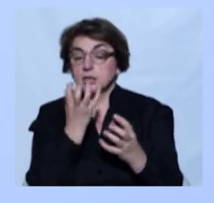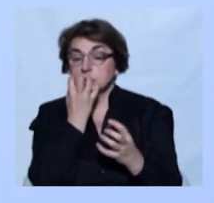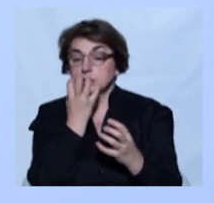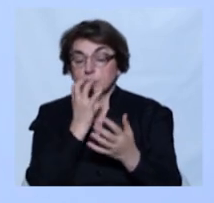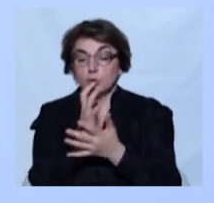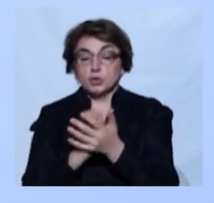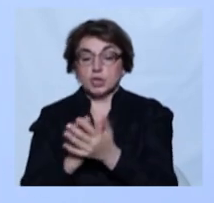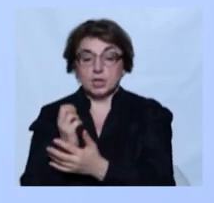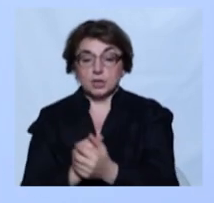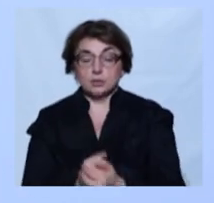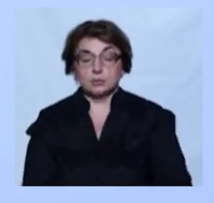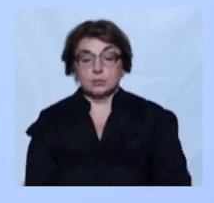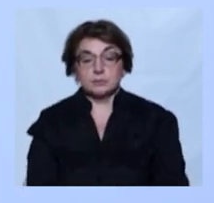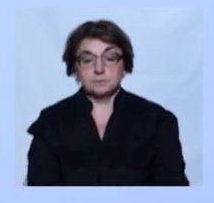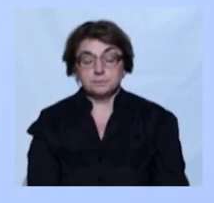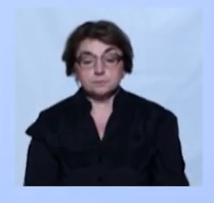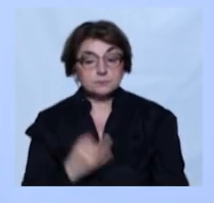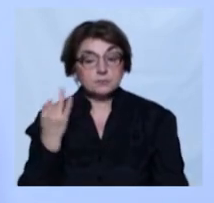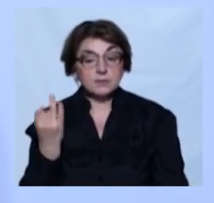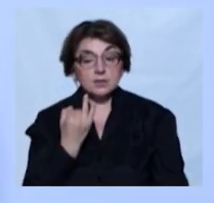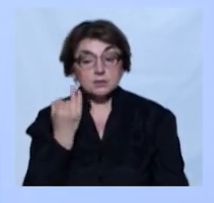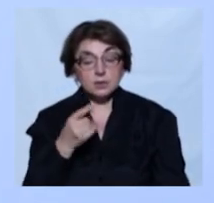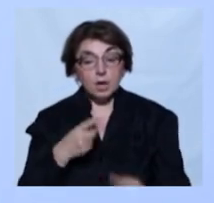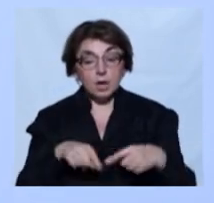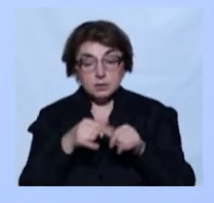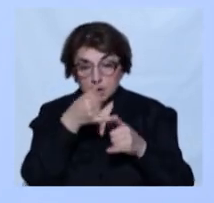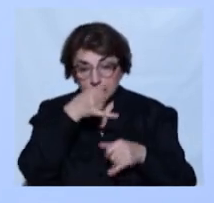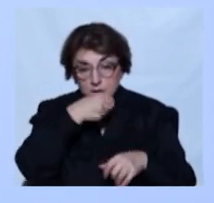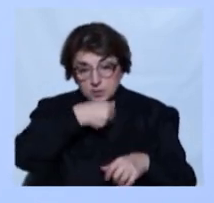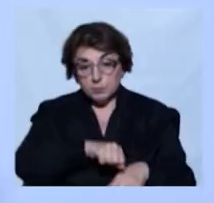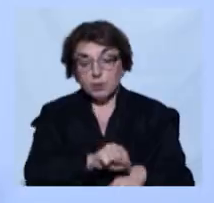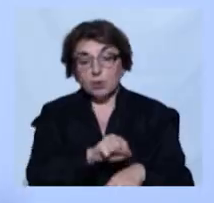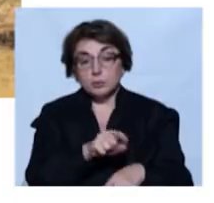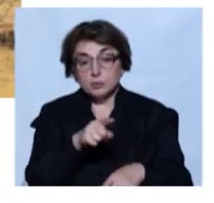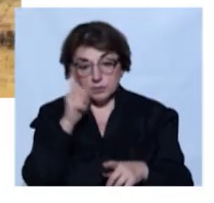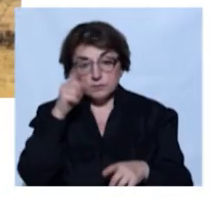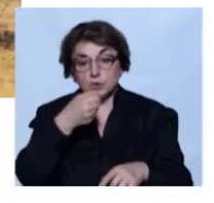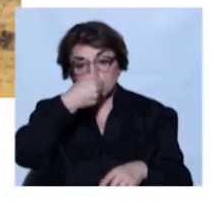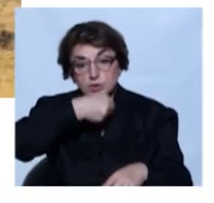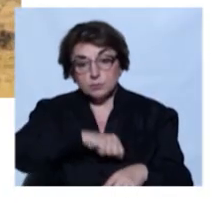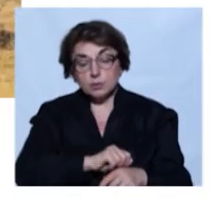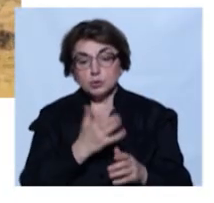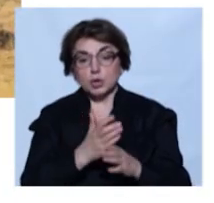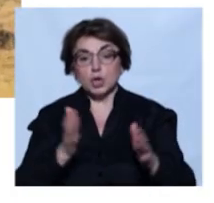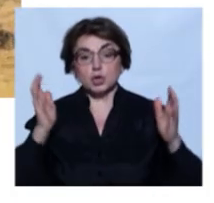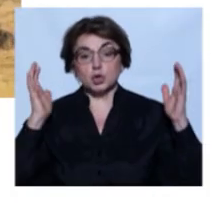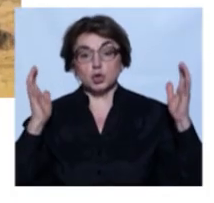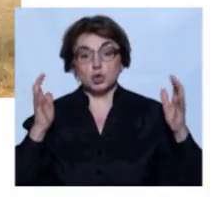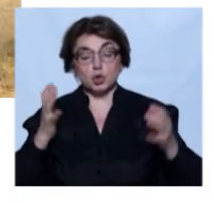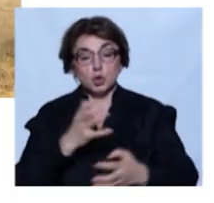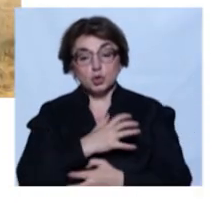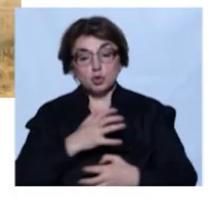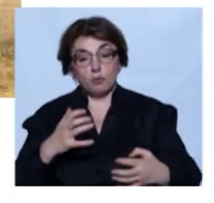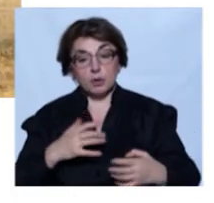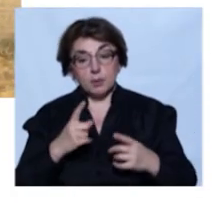ვთქვათ, სითბო. საინტერესო ასევე სპილოები. სპილოები, თქვენ იცით, რომ ძალიან დიდი ზომის ცხოველები არიან, მაგრამ